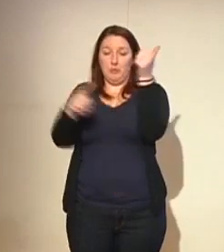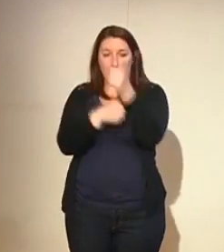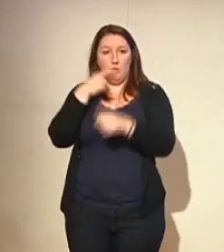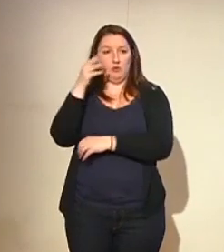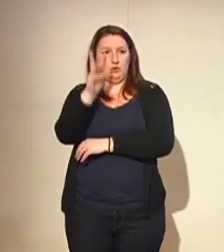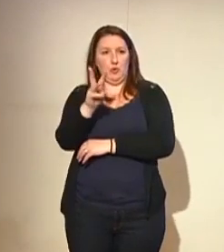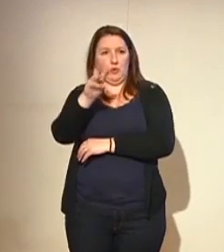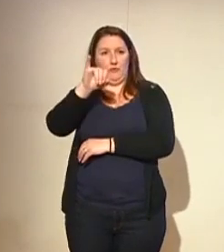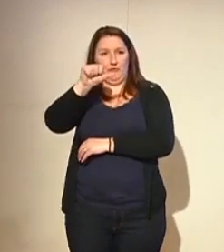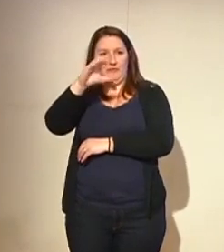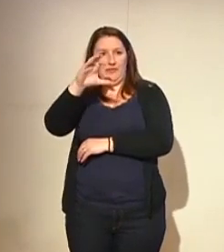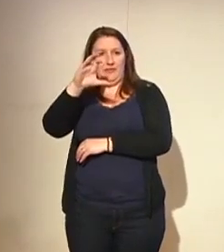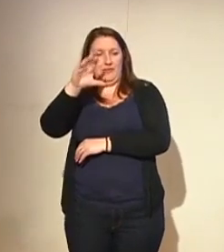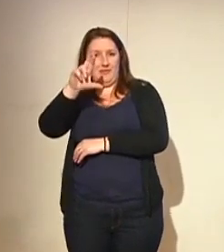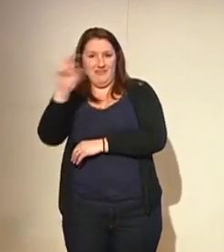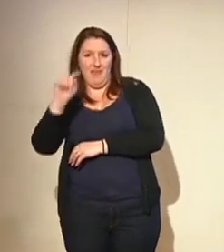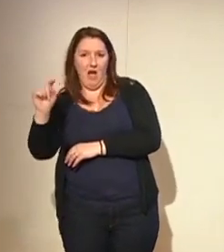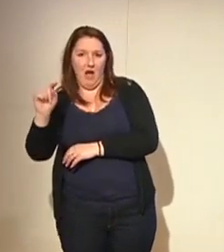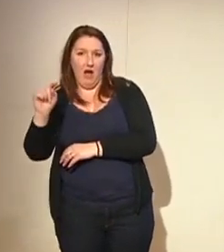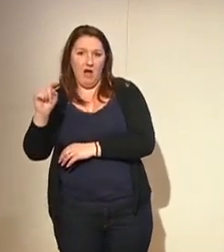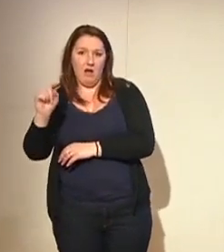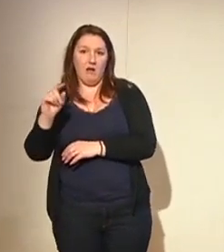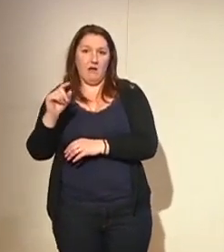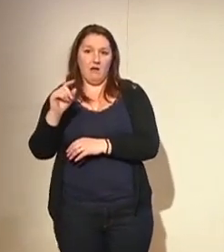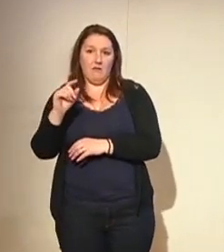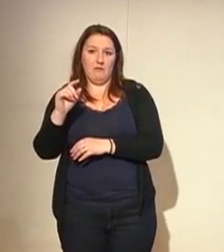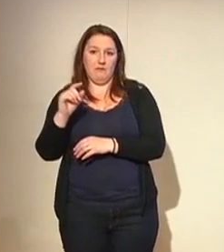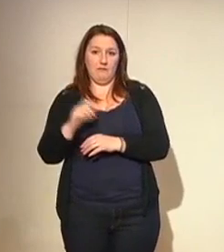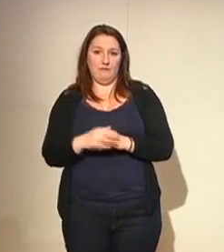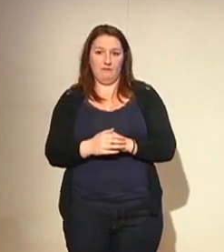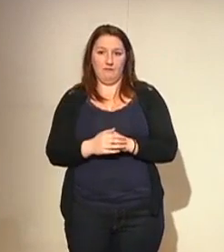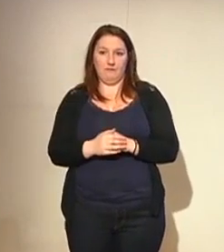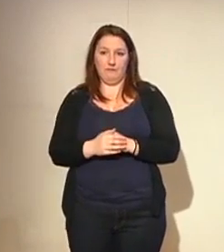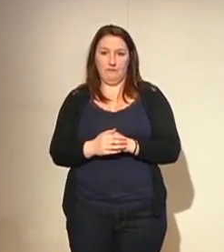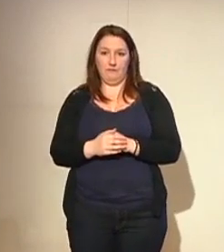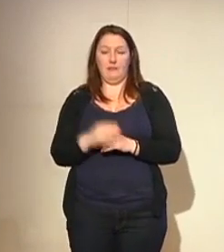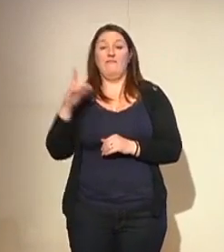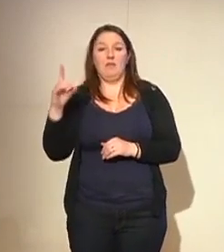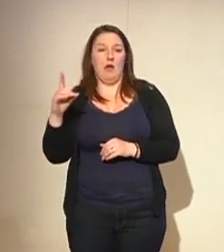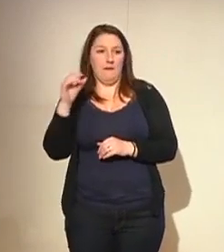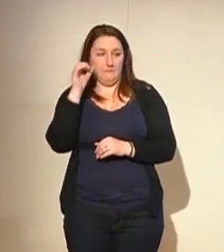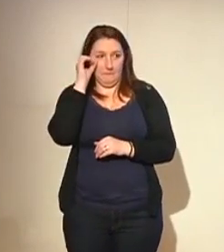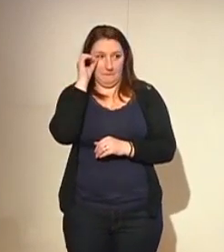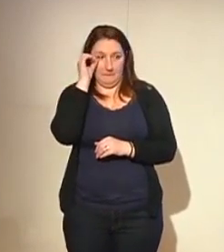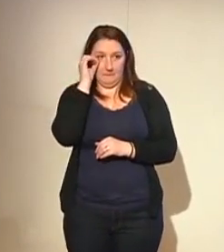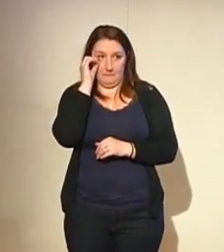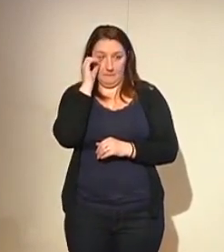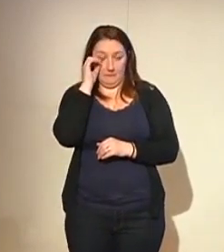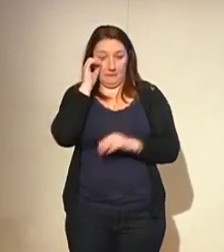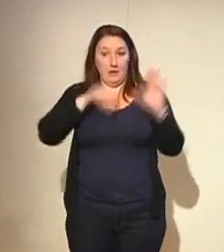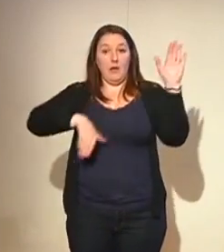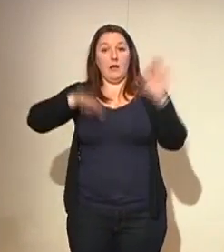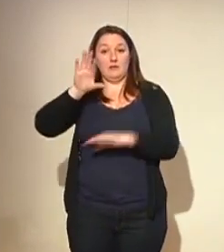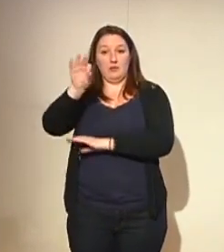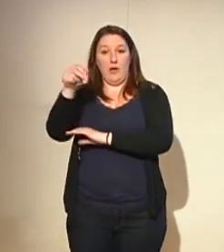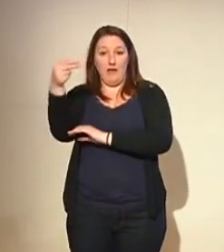candidatures euh où est-ce que j'ai la liste du Front national déplacé donc une candidature pour le Front